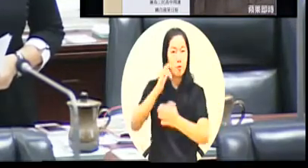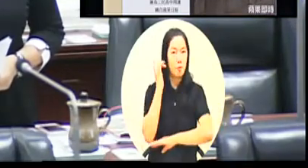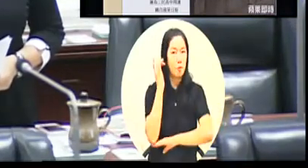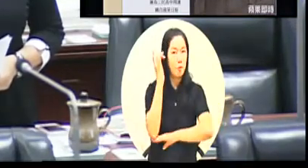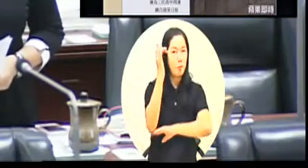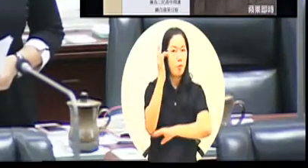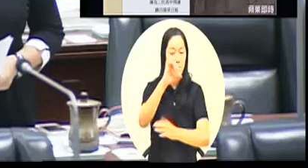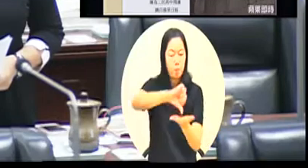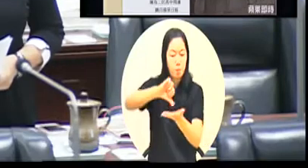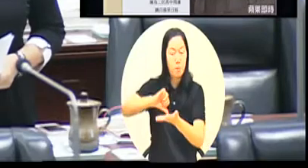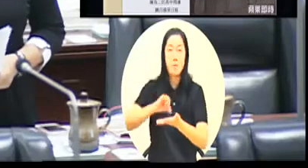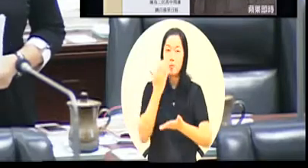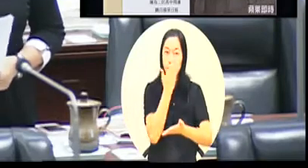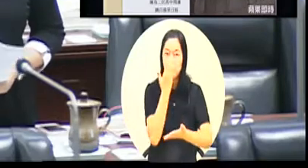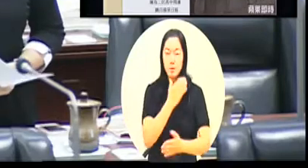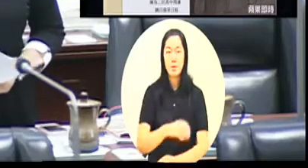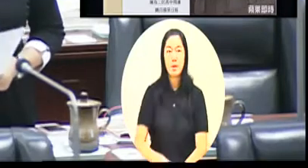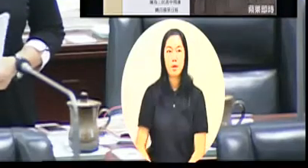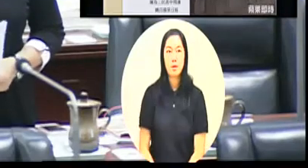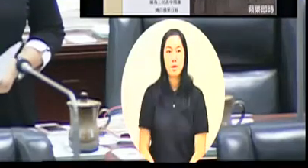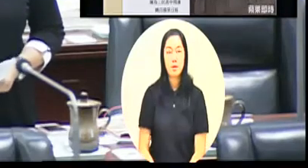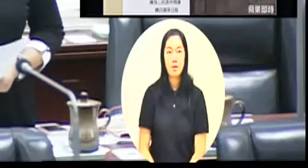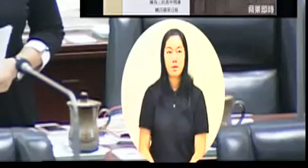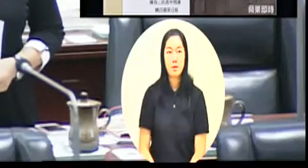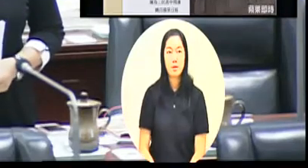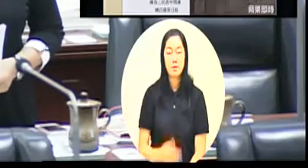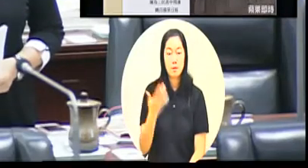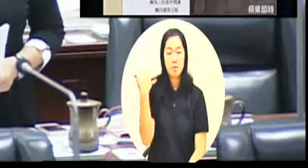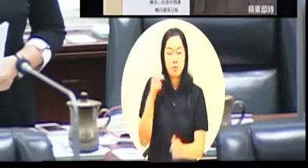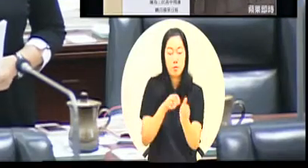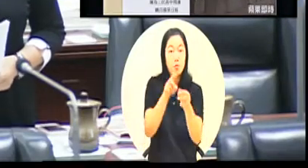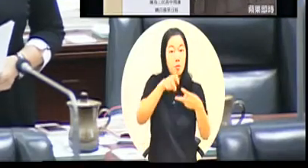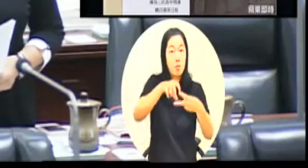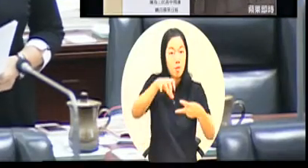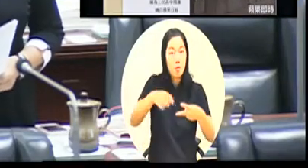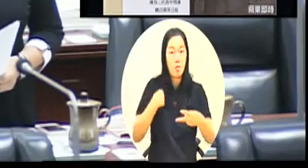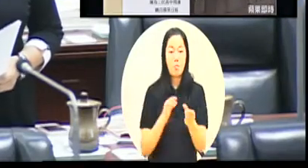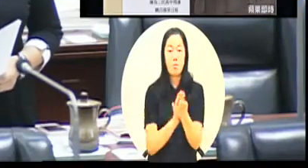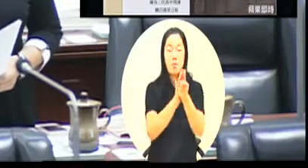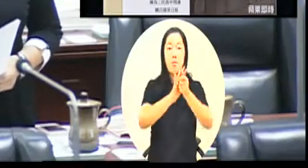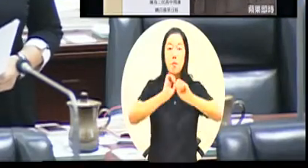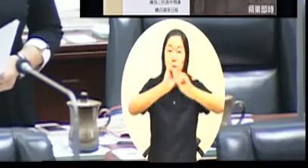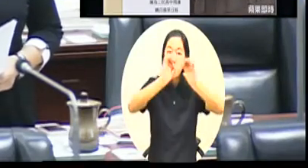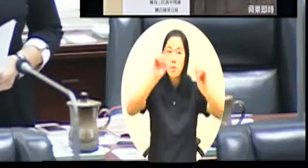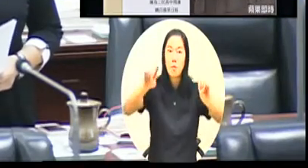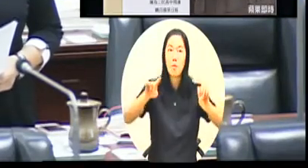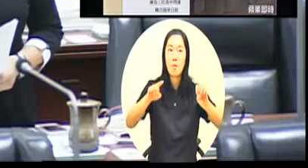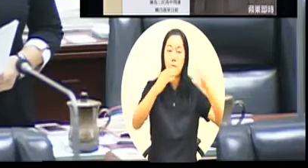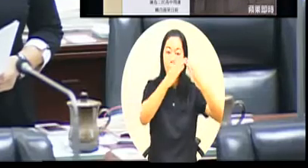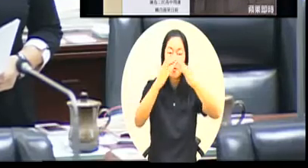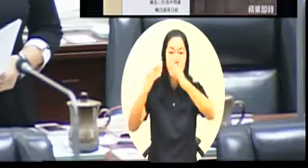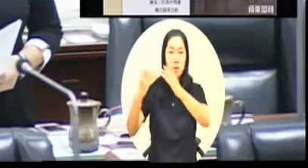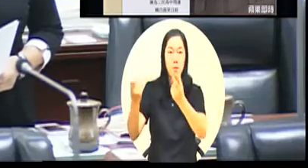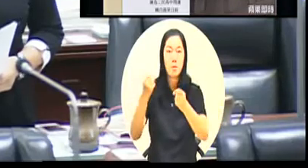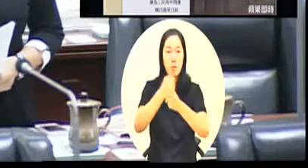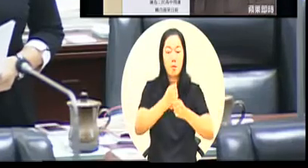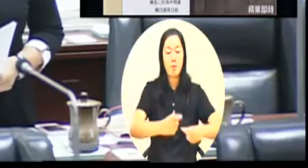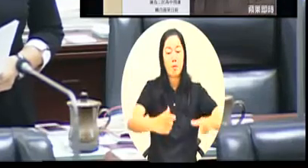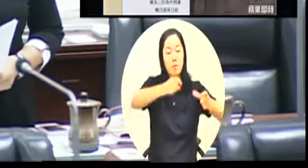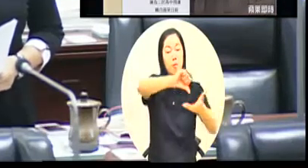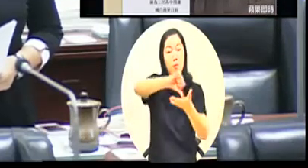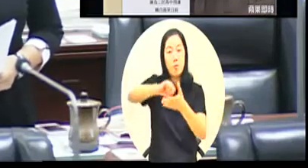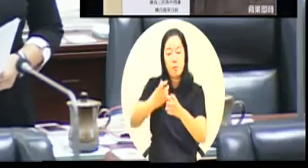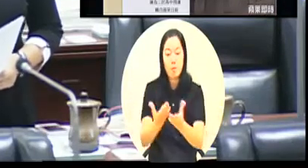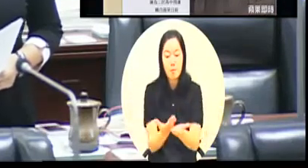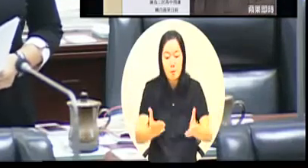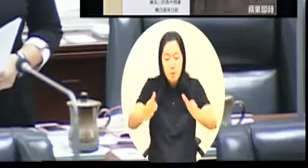宿也做得非常的漂亮。即便是其实过去我们养公处也推动，每家的门口都可以做盆景嘛，好，一个设计嘛，